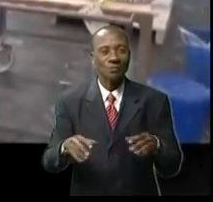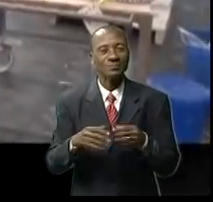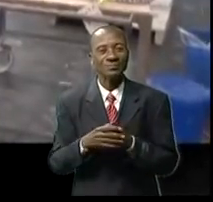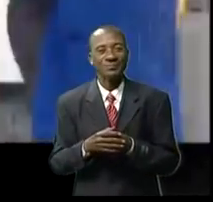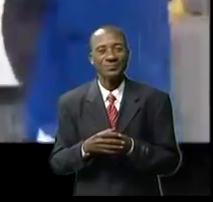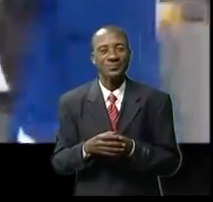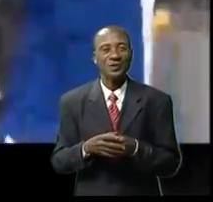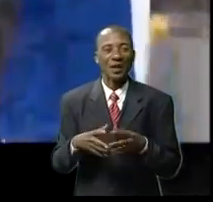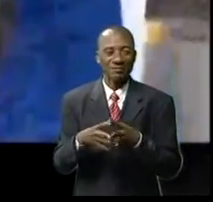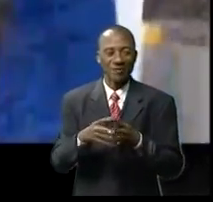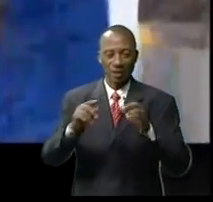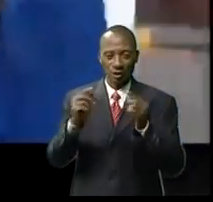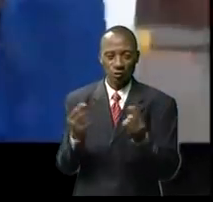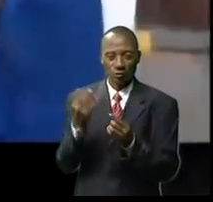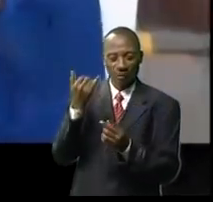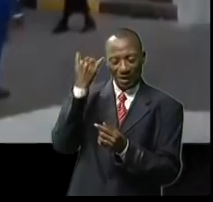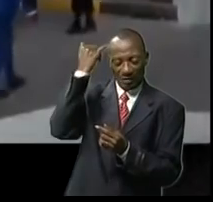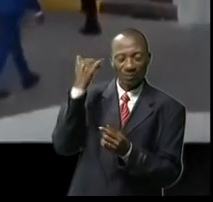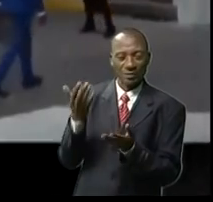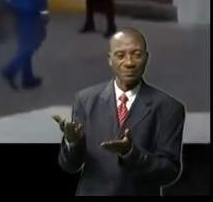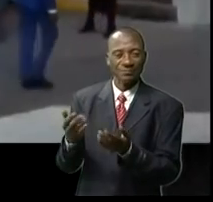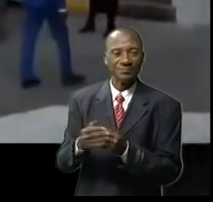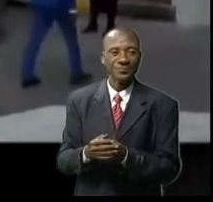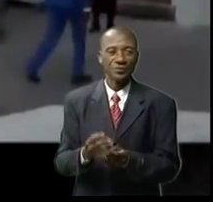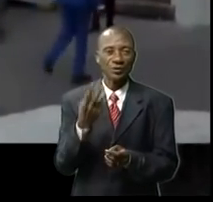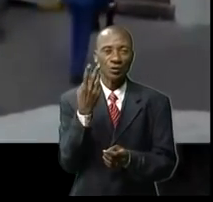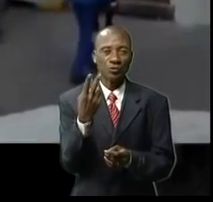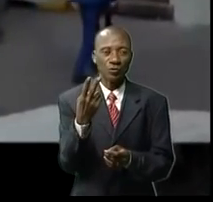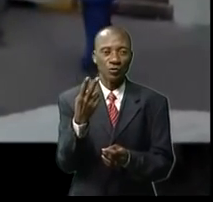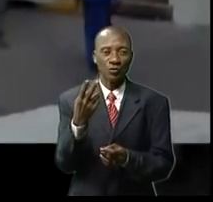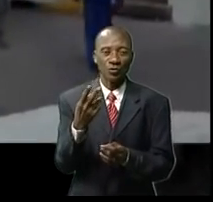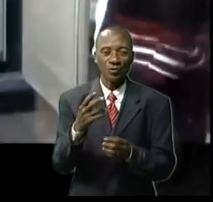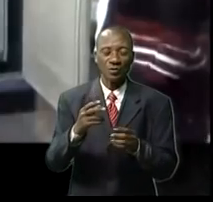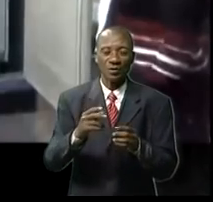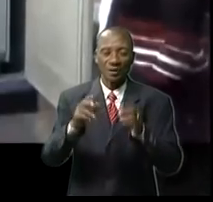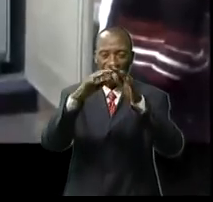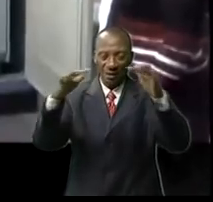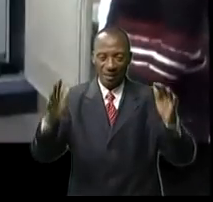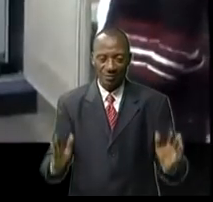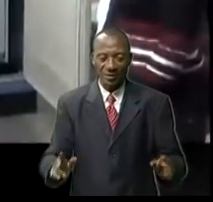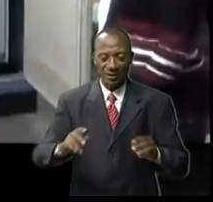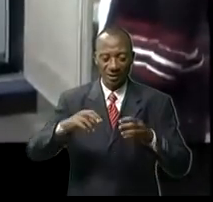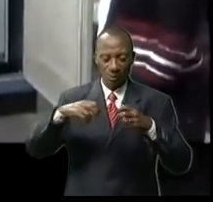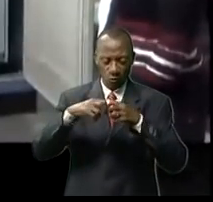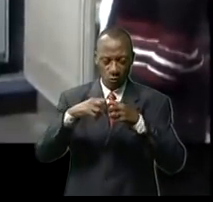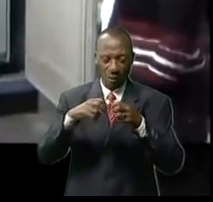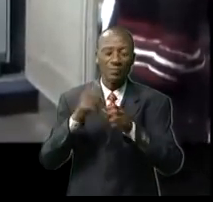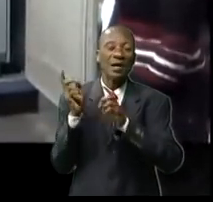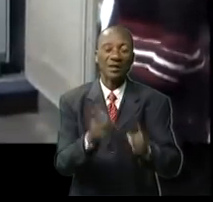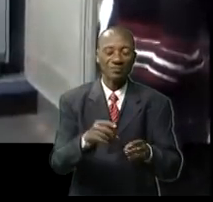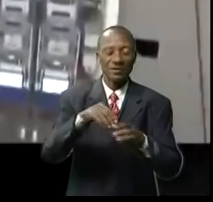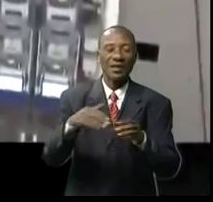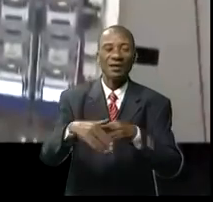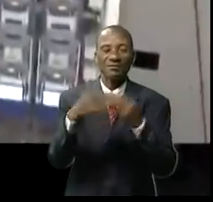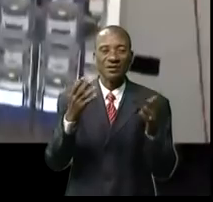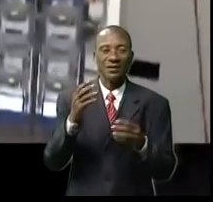allemande de haute renommée. Deux cabines électriques sont déjà arrivées à Matadi, dont de cette société égyptienne EGMAC, et n'attendent